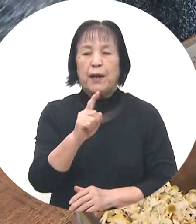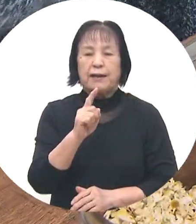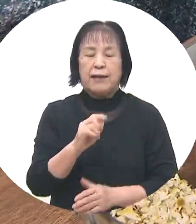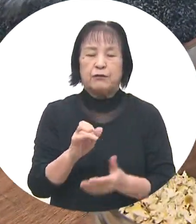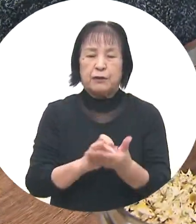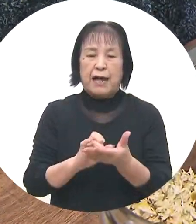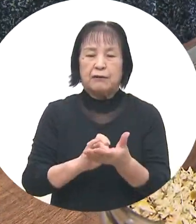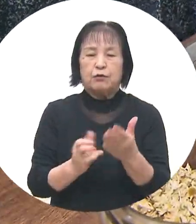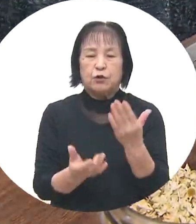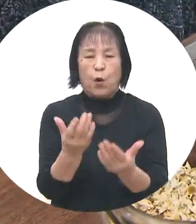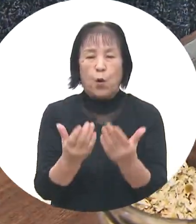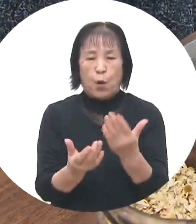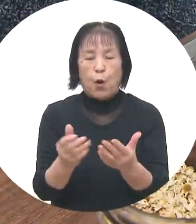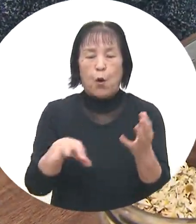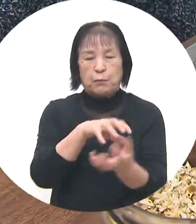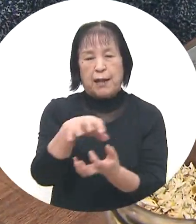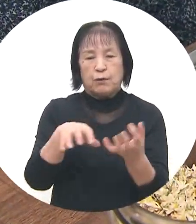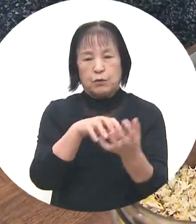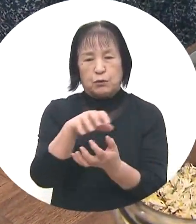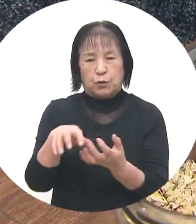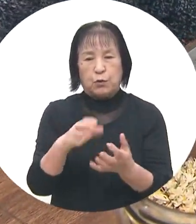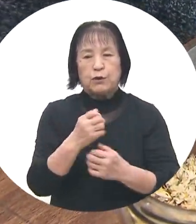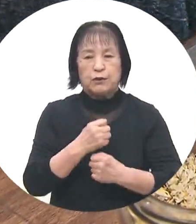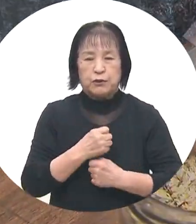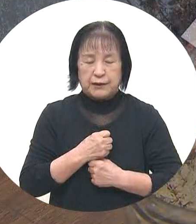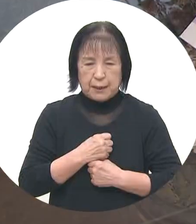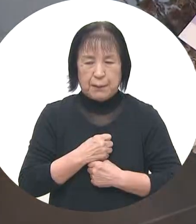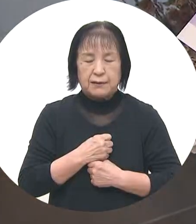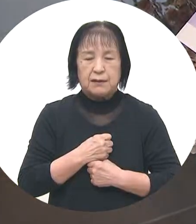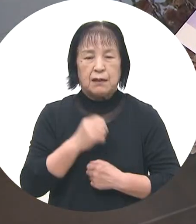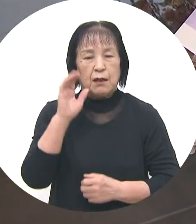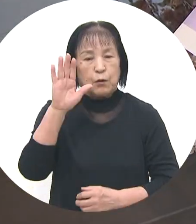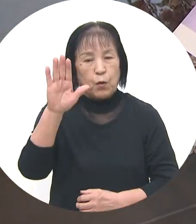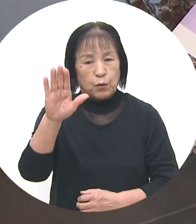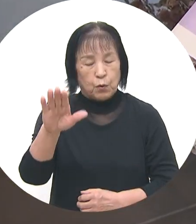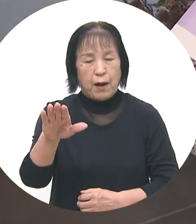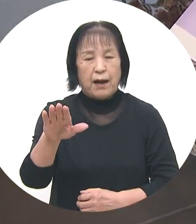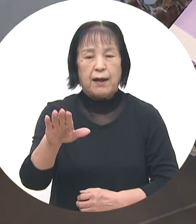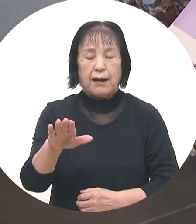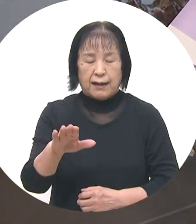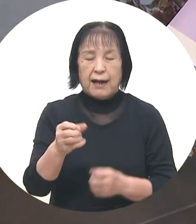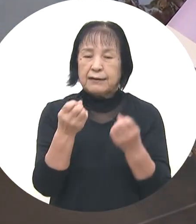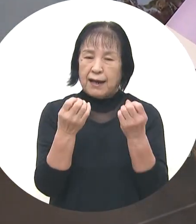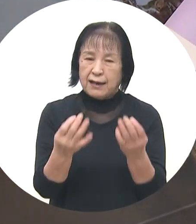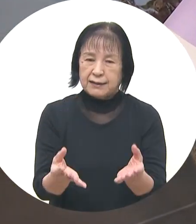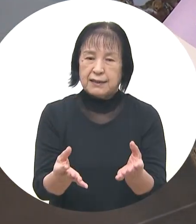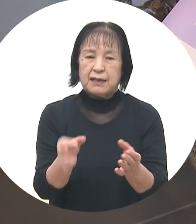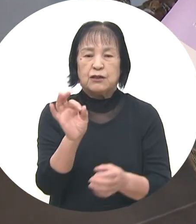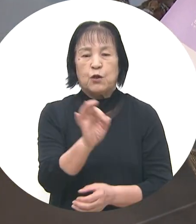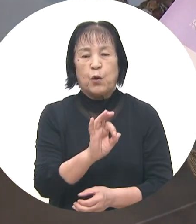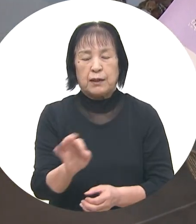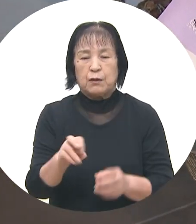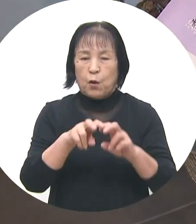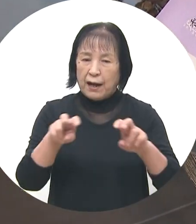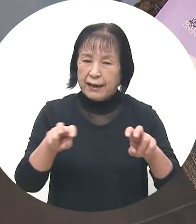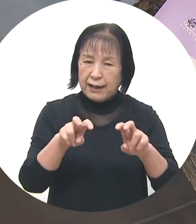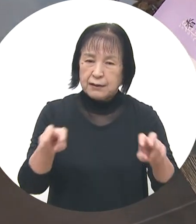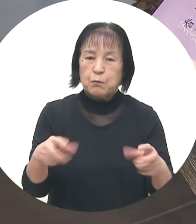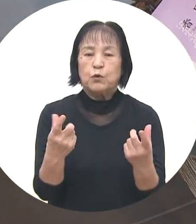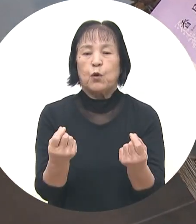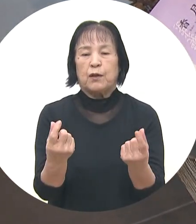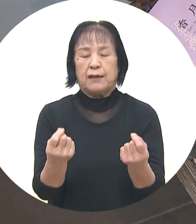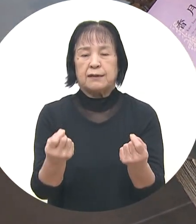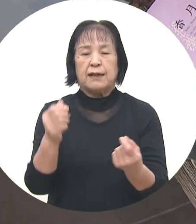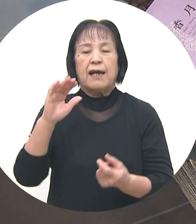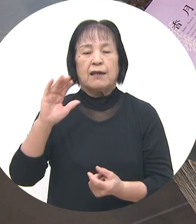草をブレンドすることにも気をつけています。今後はですね、新商品の開発もそうなんですけども